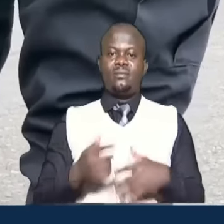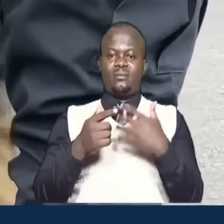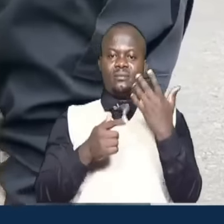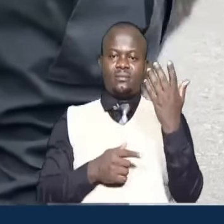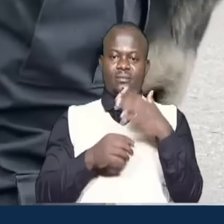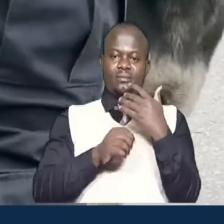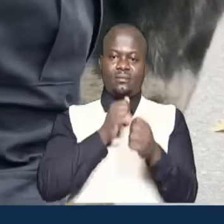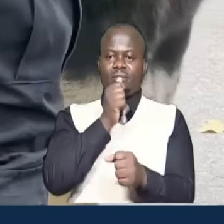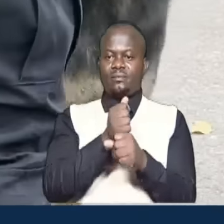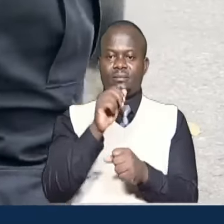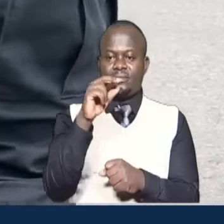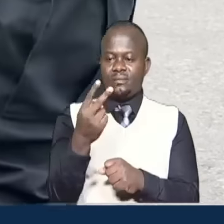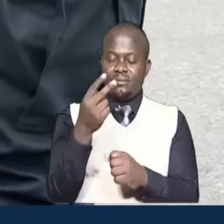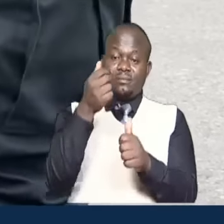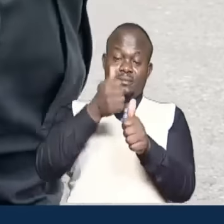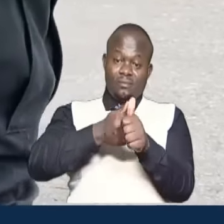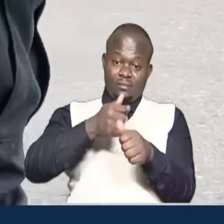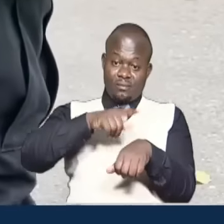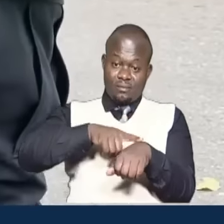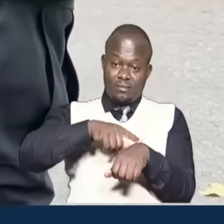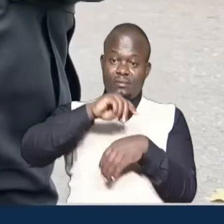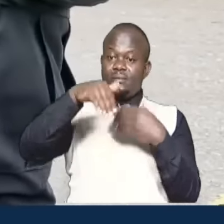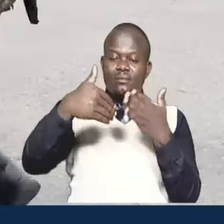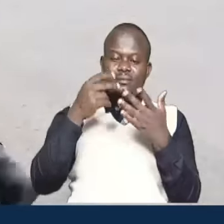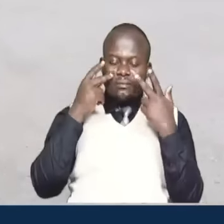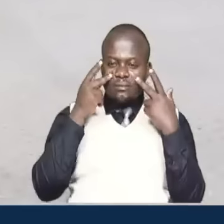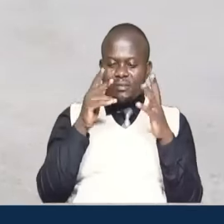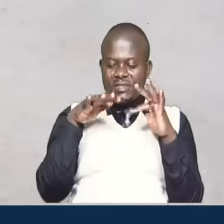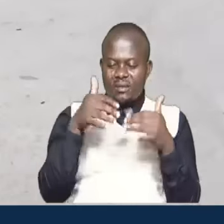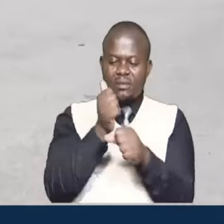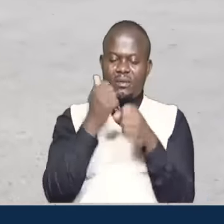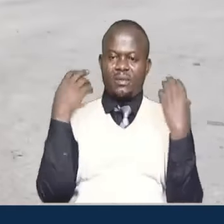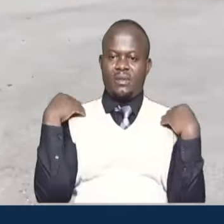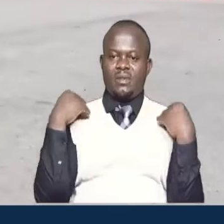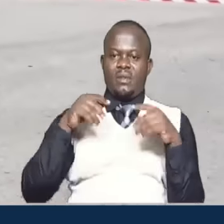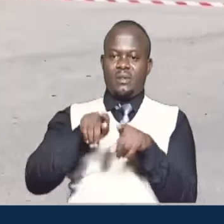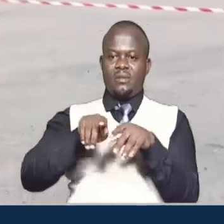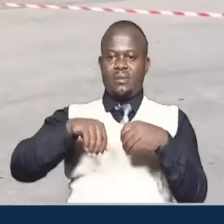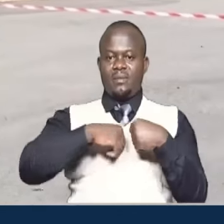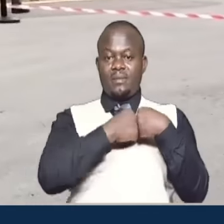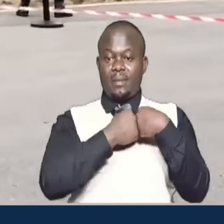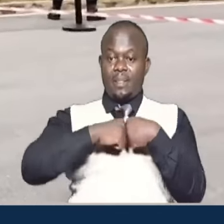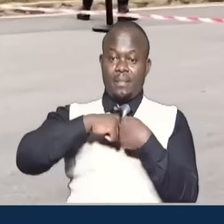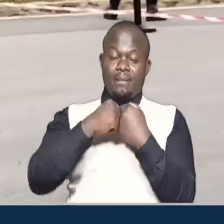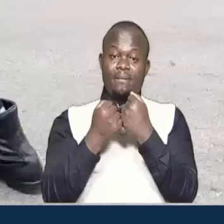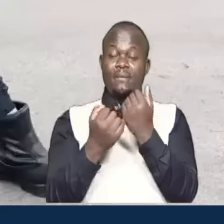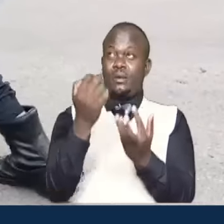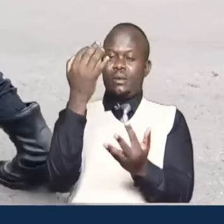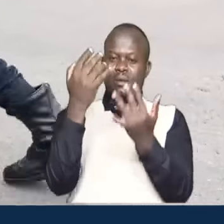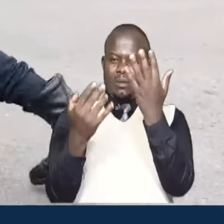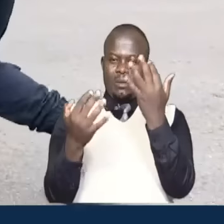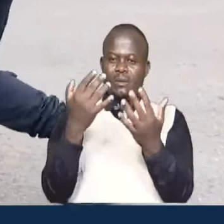buri myaka ibiri, aho buri nshuro bareba ingingo bakoreraho umwitozo nko guhangana n'inkongi, guhangana